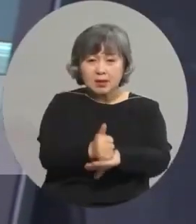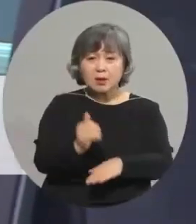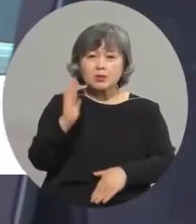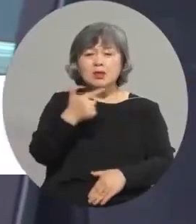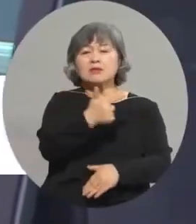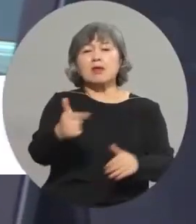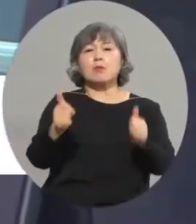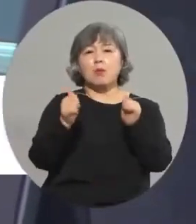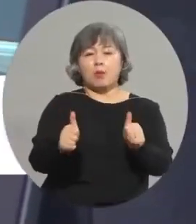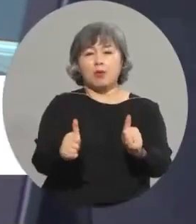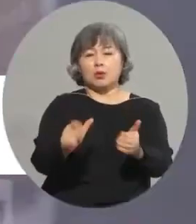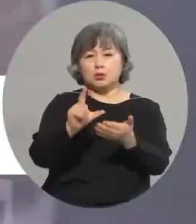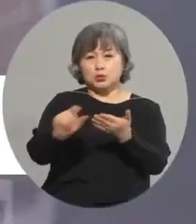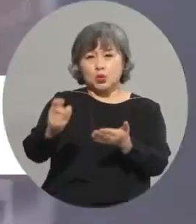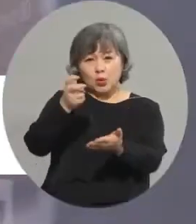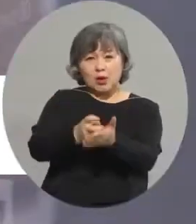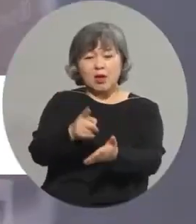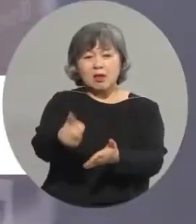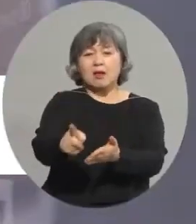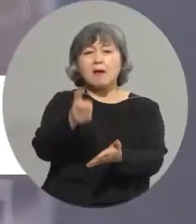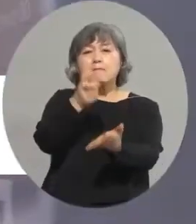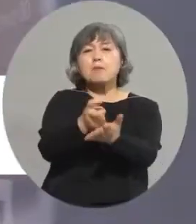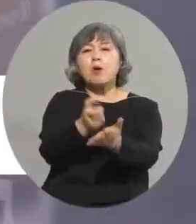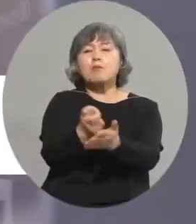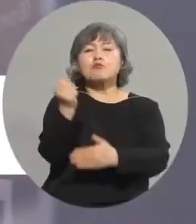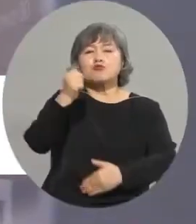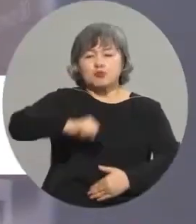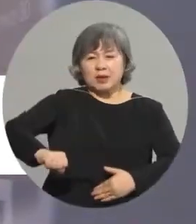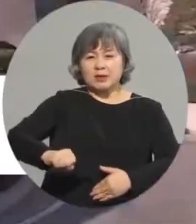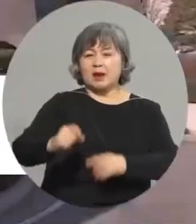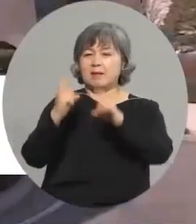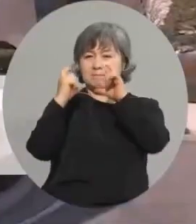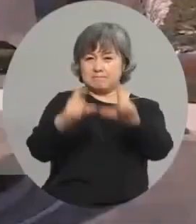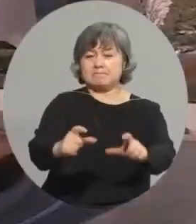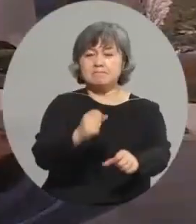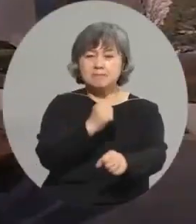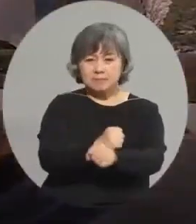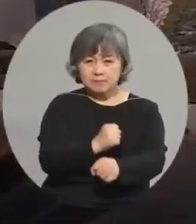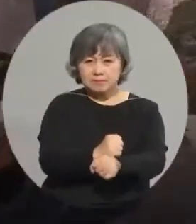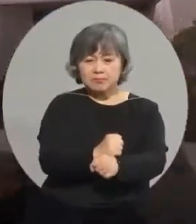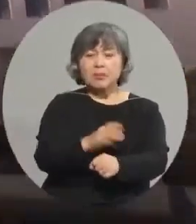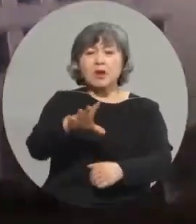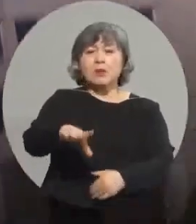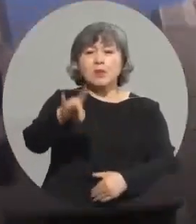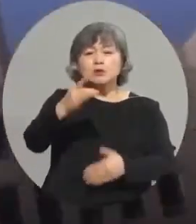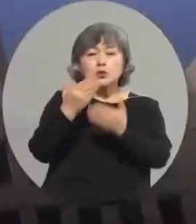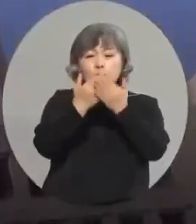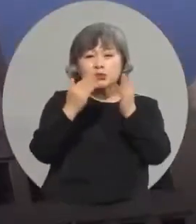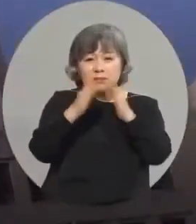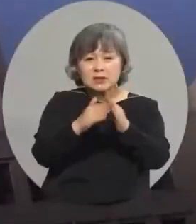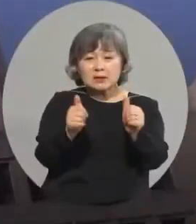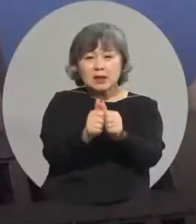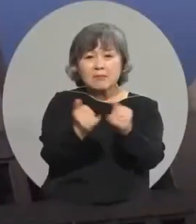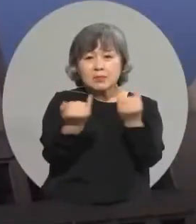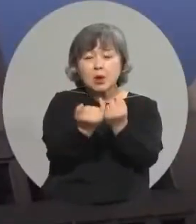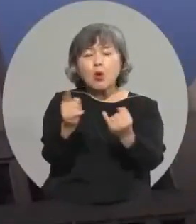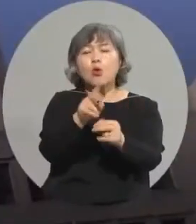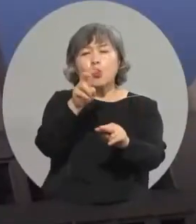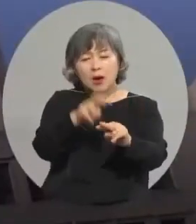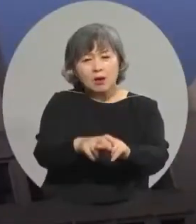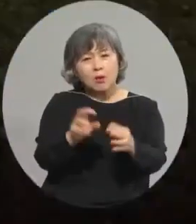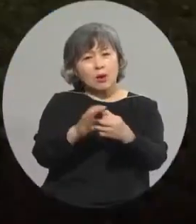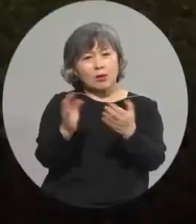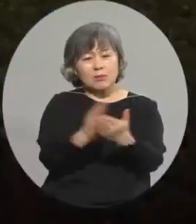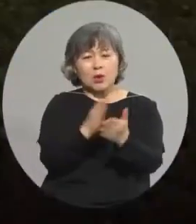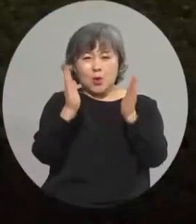대법원은 조례 자체가 헌법 위반 이라는 결론을 내렸습니다 우선 독서실에서 남녀가 어떻게 안 뜬